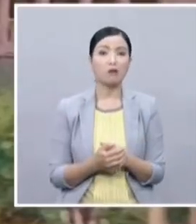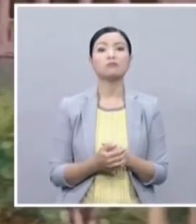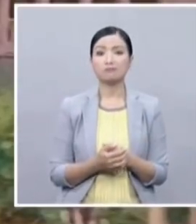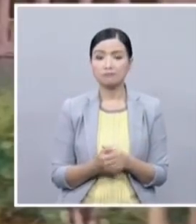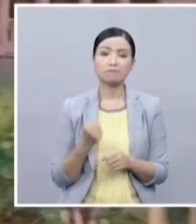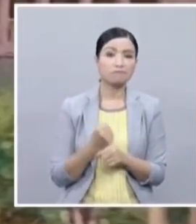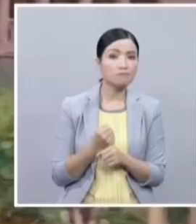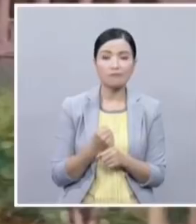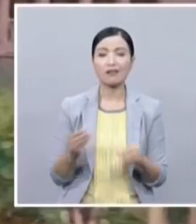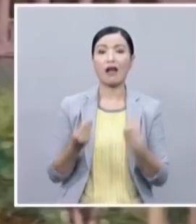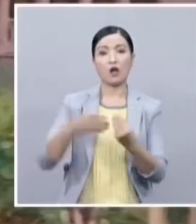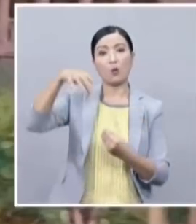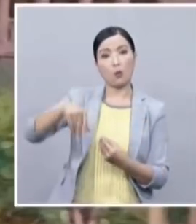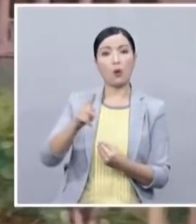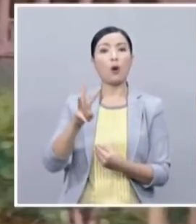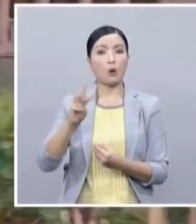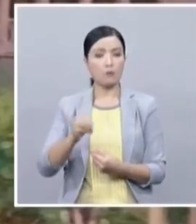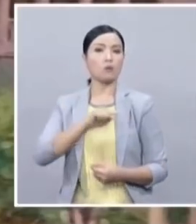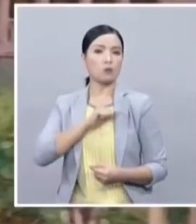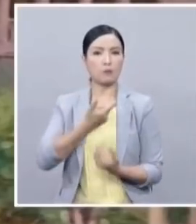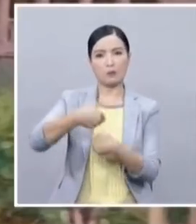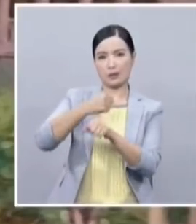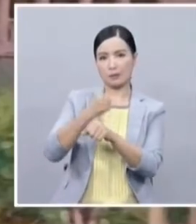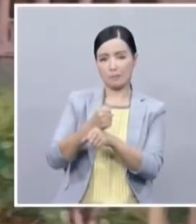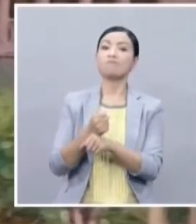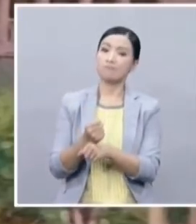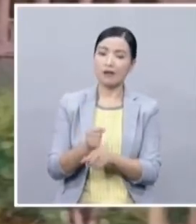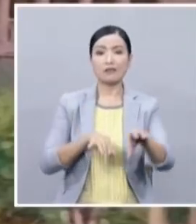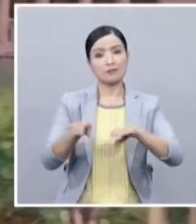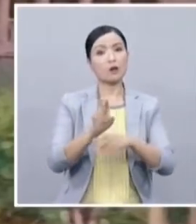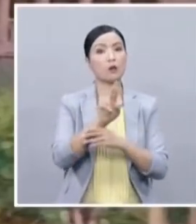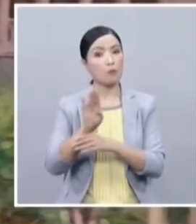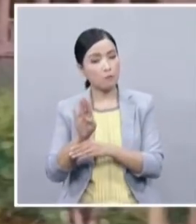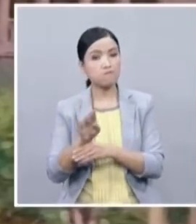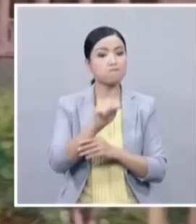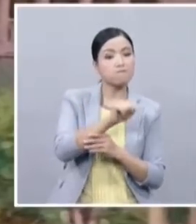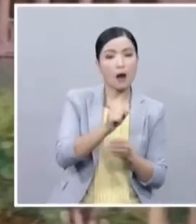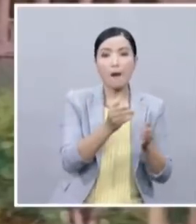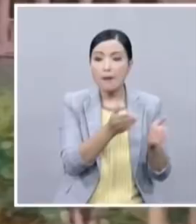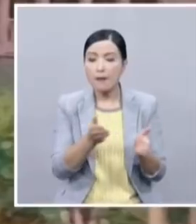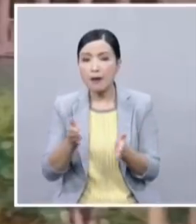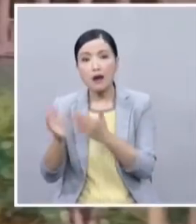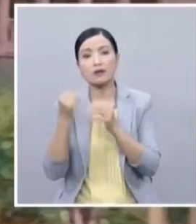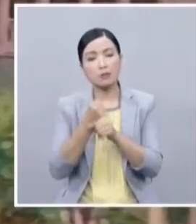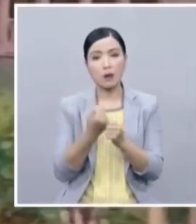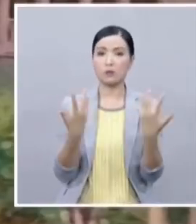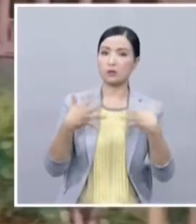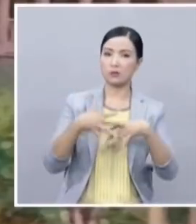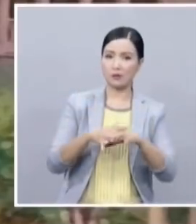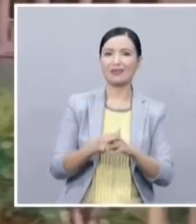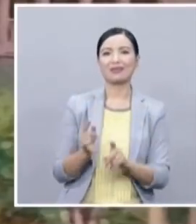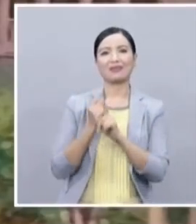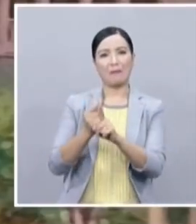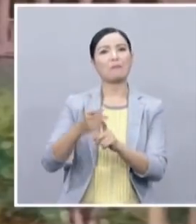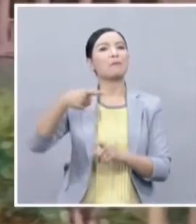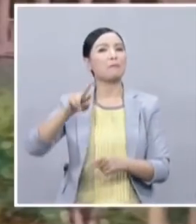ะให้กรมหรือหน่วยงานปฏิบัติเป็นผู้รับผิดชอบเพื่อที่จะจัดระบบการตามสถานการณ์การบริการกันตามแนวทางประชารั